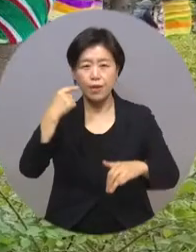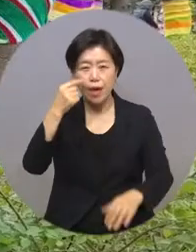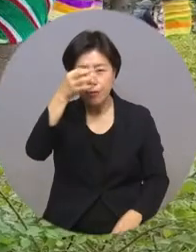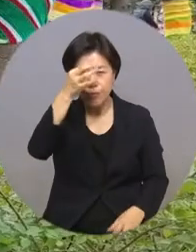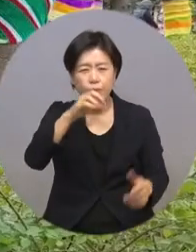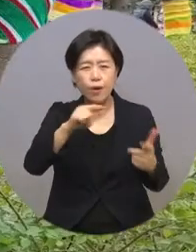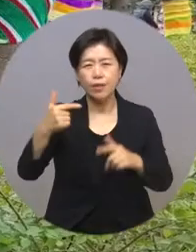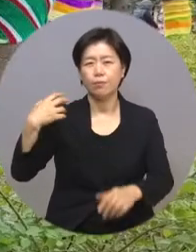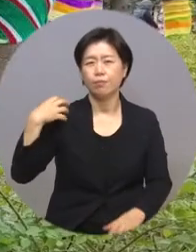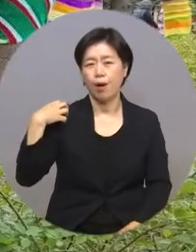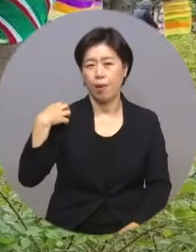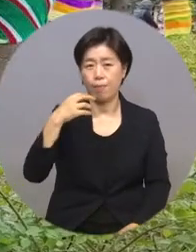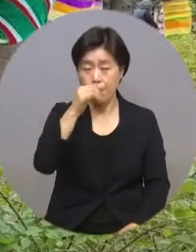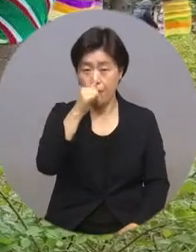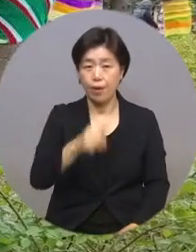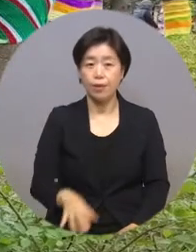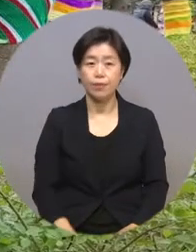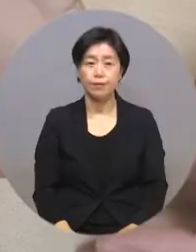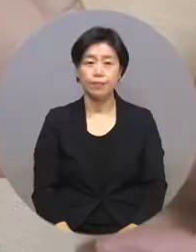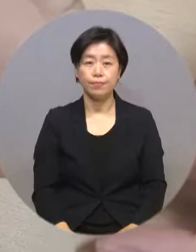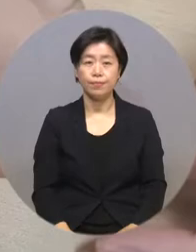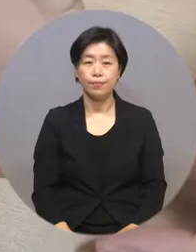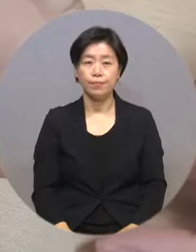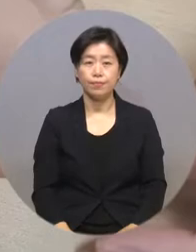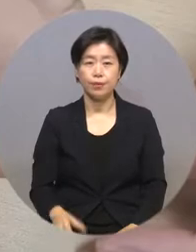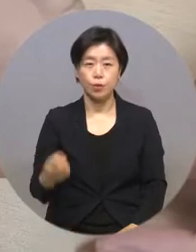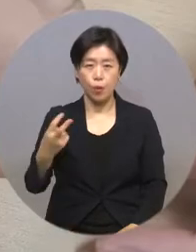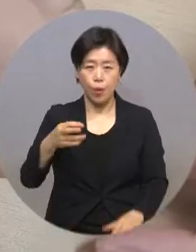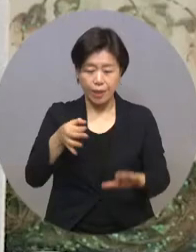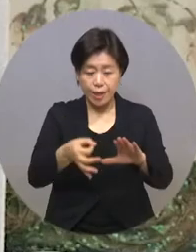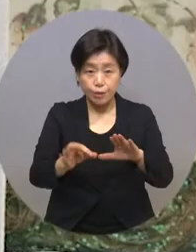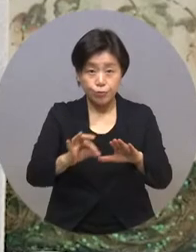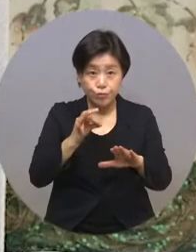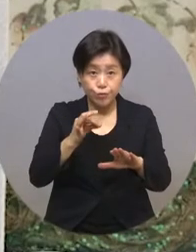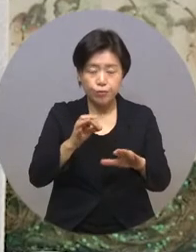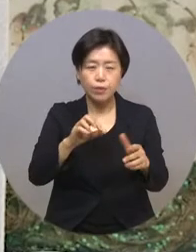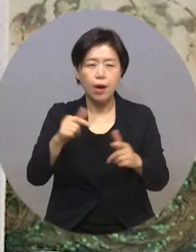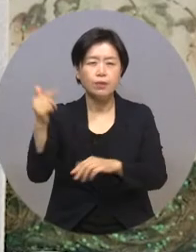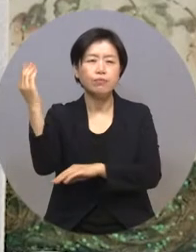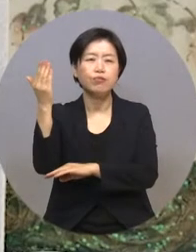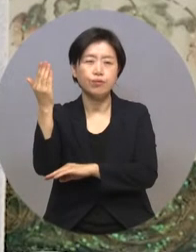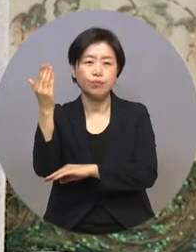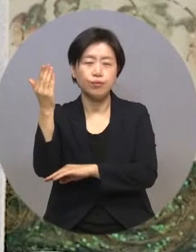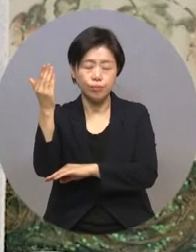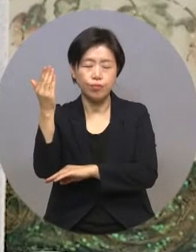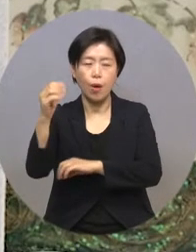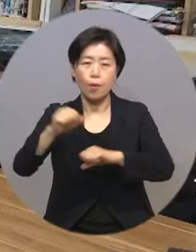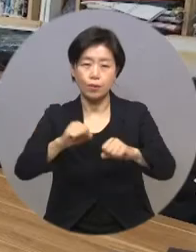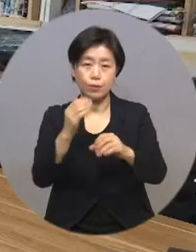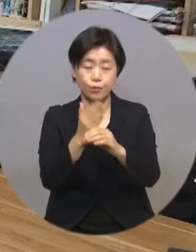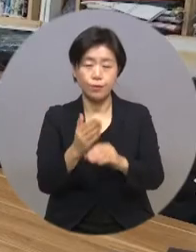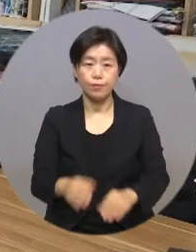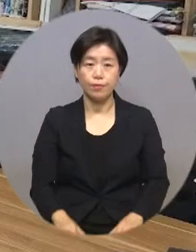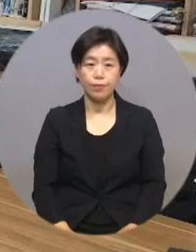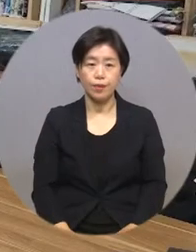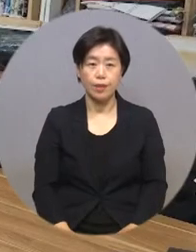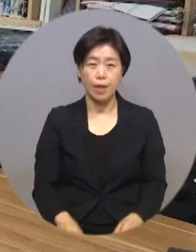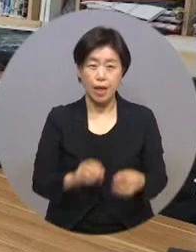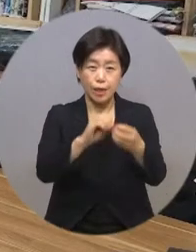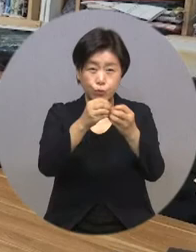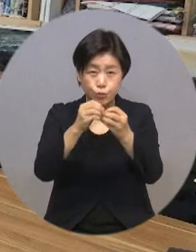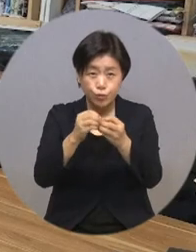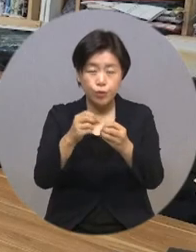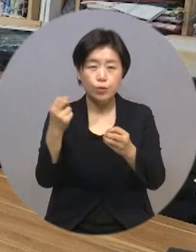등 문화공예 활동과 자수공예강사로 활동의 폭을 넓히고 있으며 비즈공예와 천연